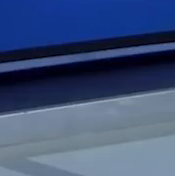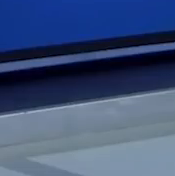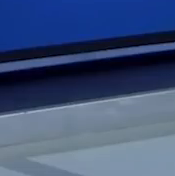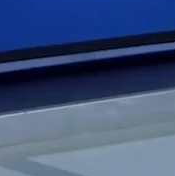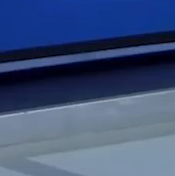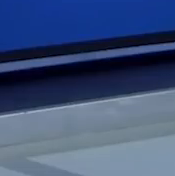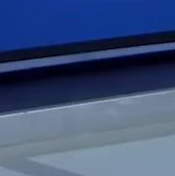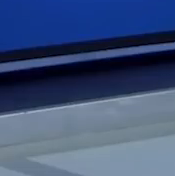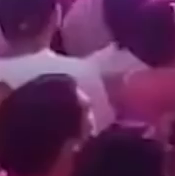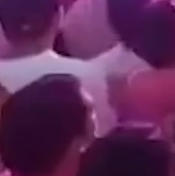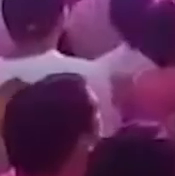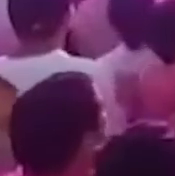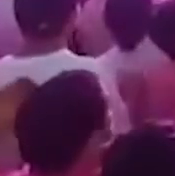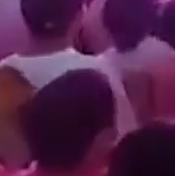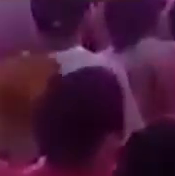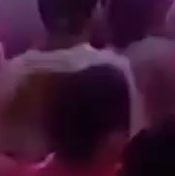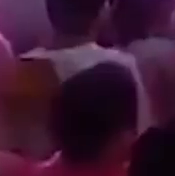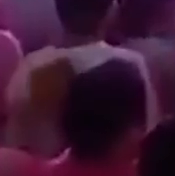si Marie Zumali.